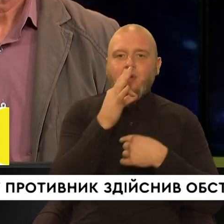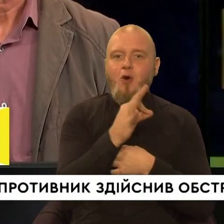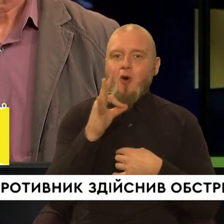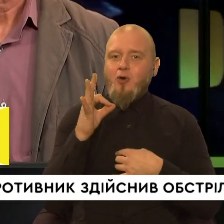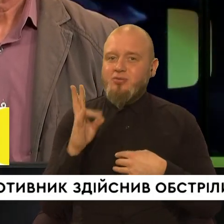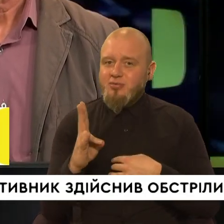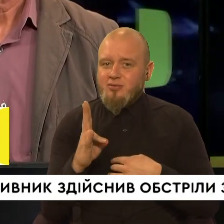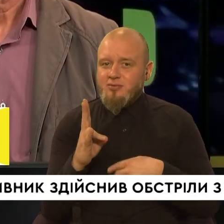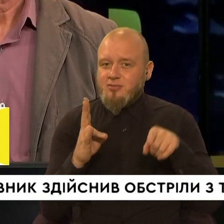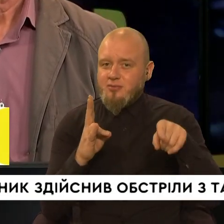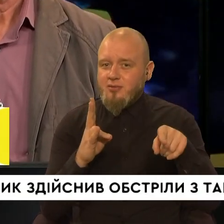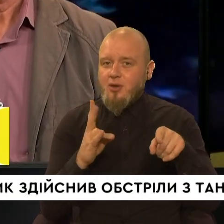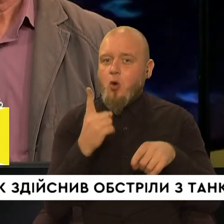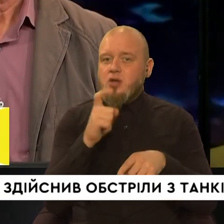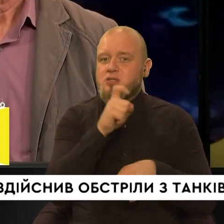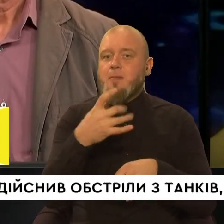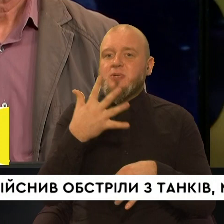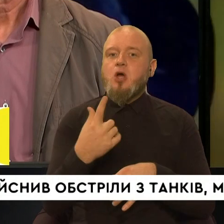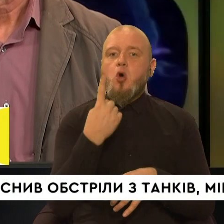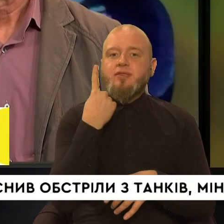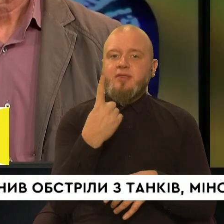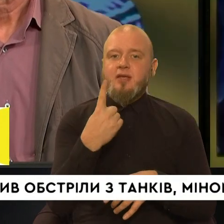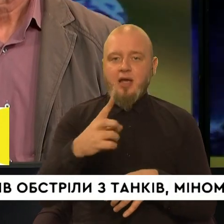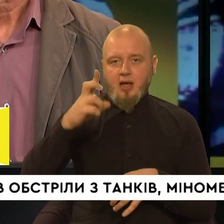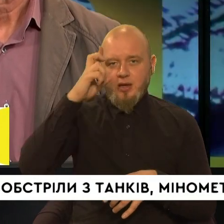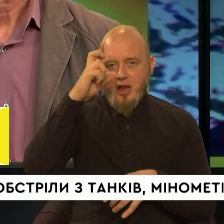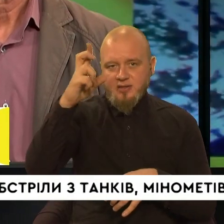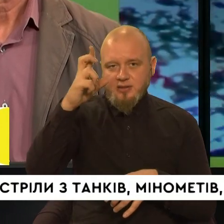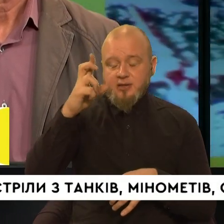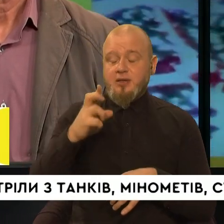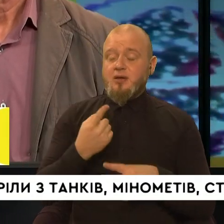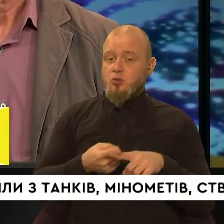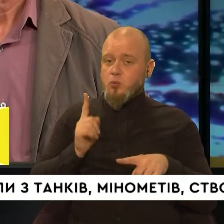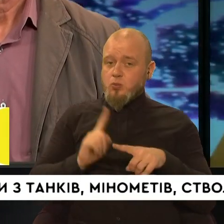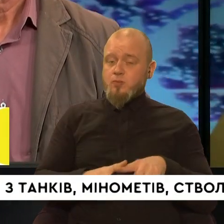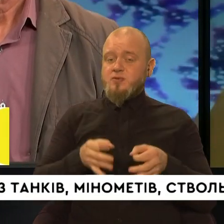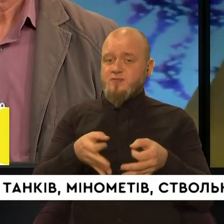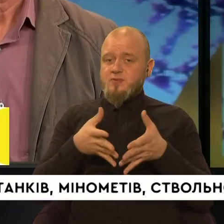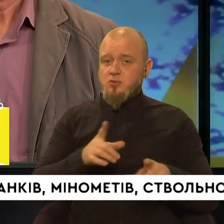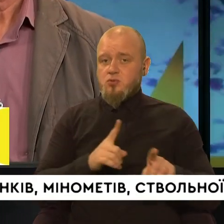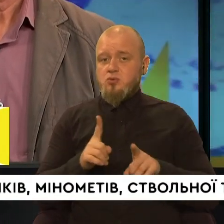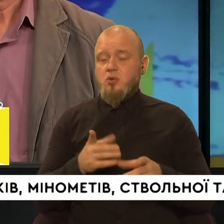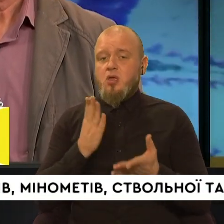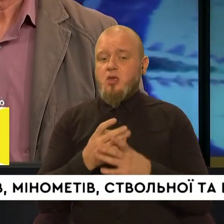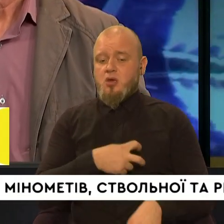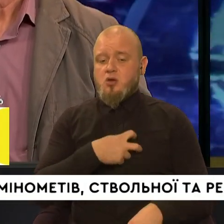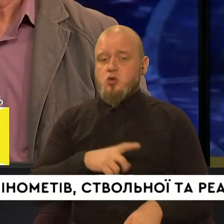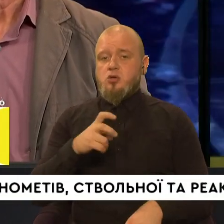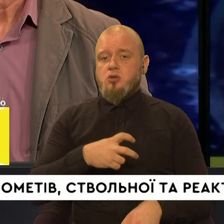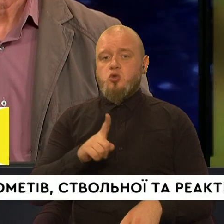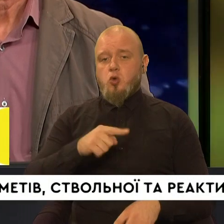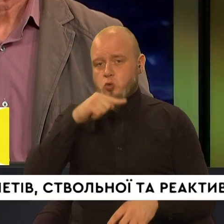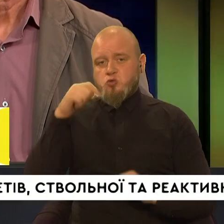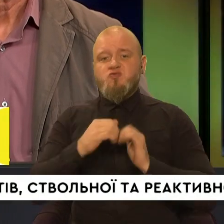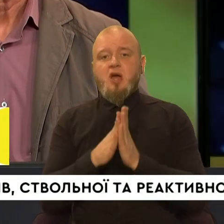Організації Об'єднаних Націй, однієї з 51 країн. Тому, звісно, що є ризик, що Росію взагалі